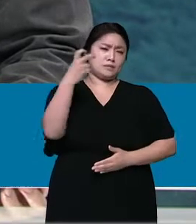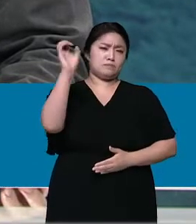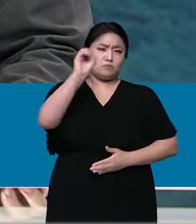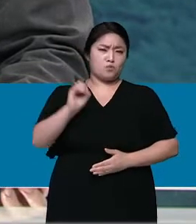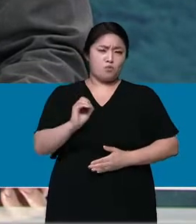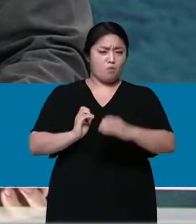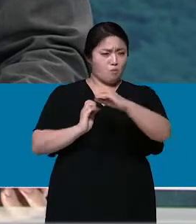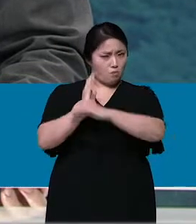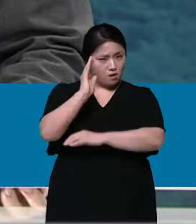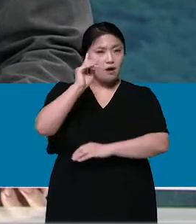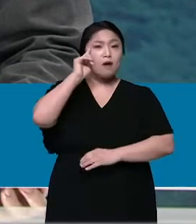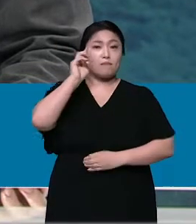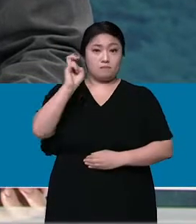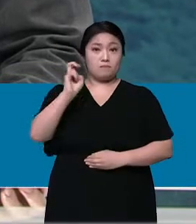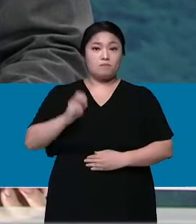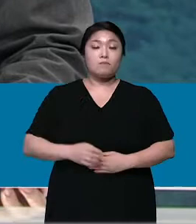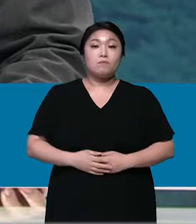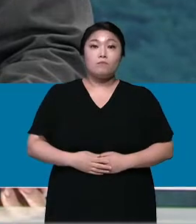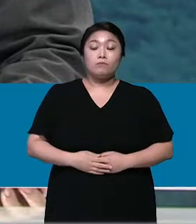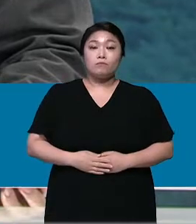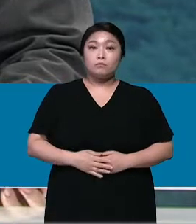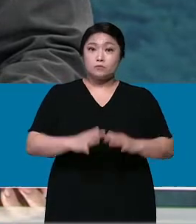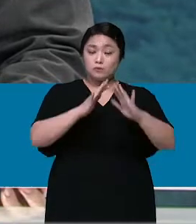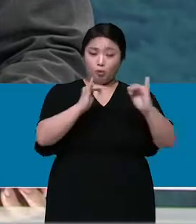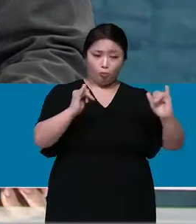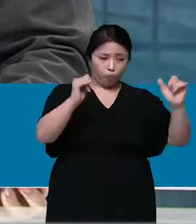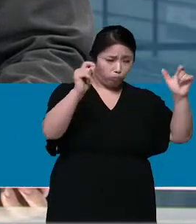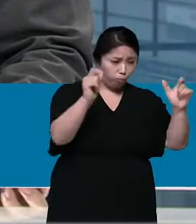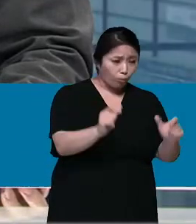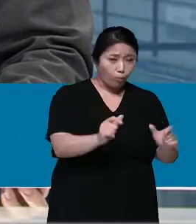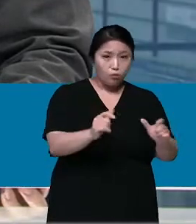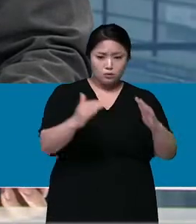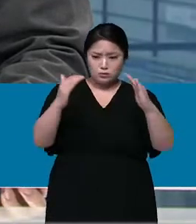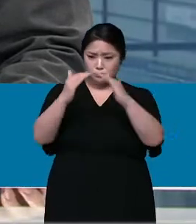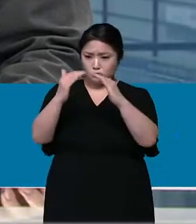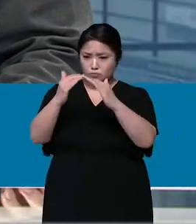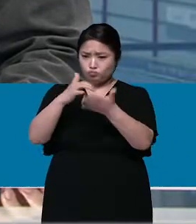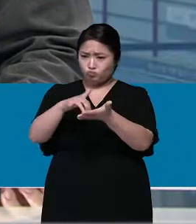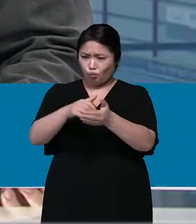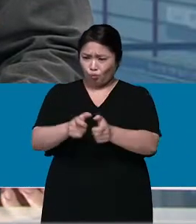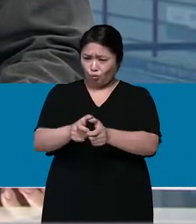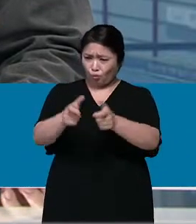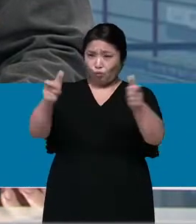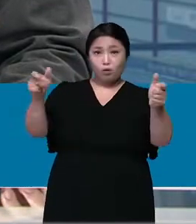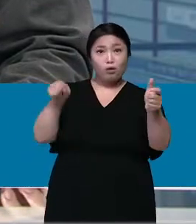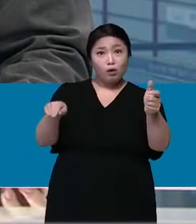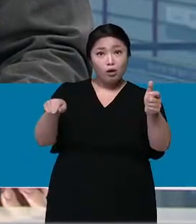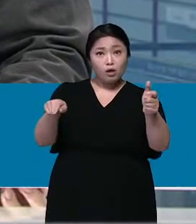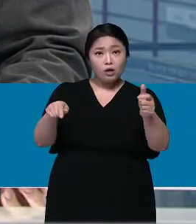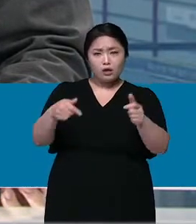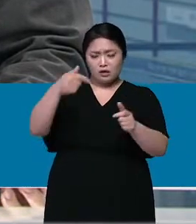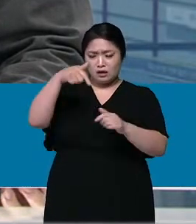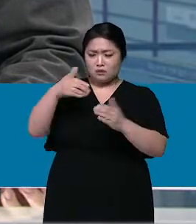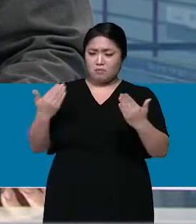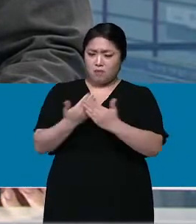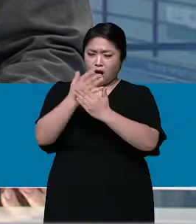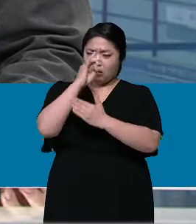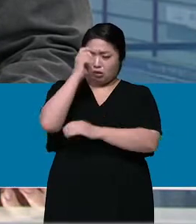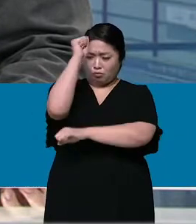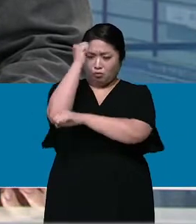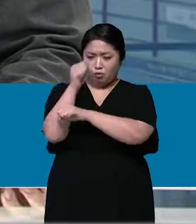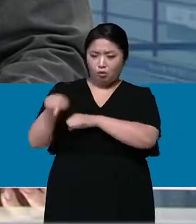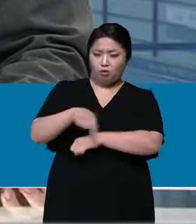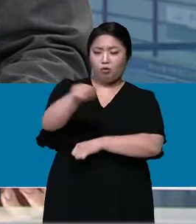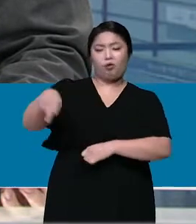에 달할 것으로 전망 되는데요 인구는 줄어드는데 주택 공급은 계속 늘면서 구 도심 슬럼화 등에 대한